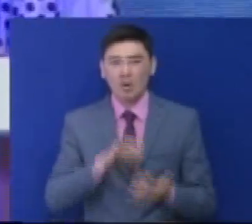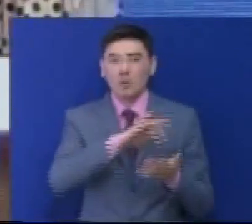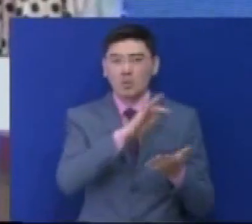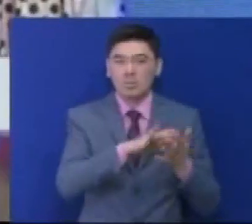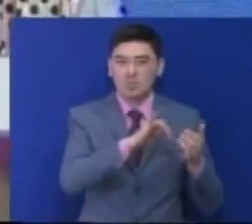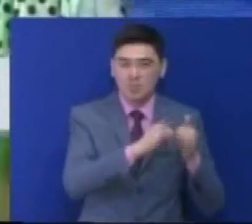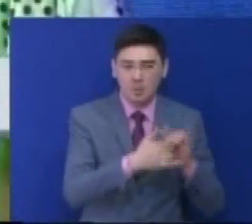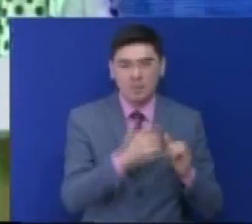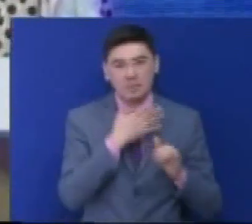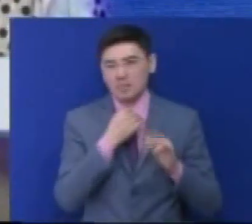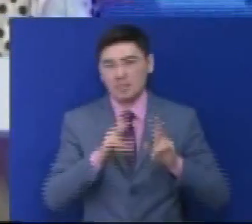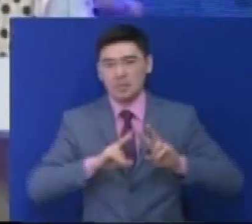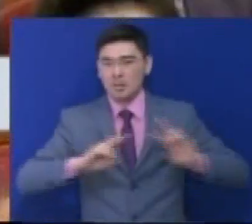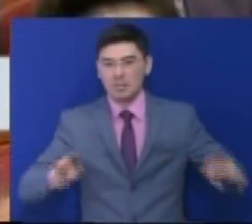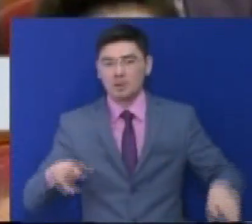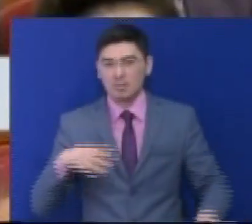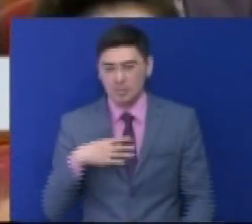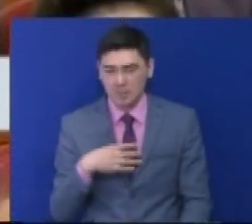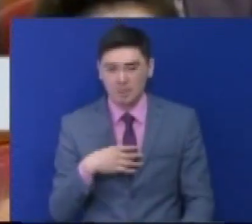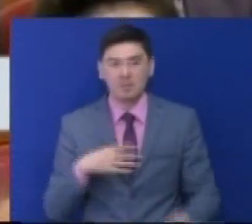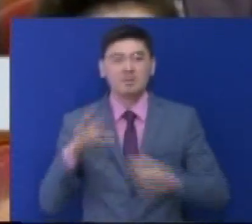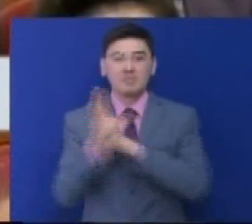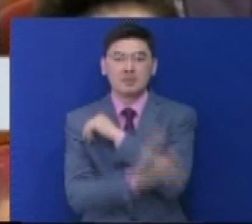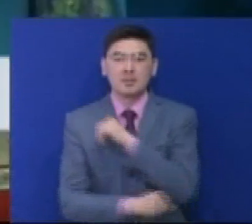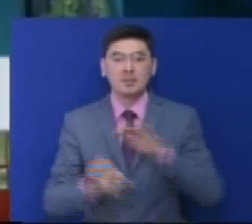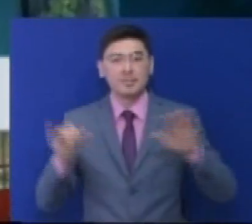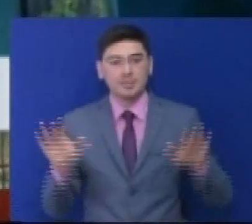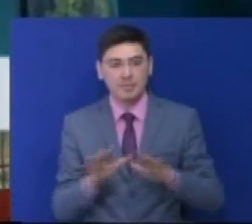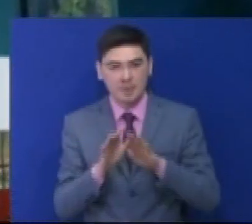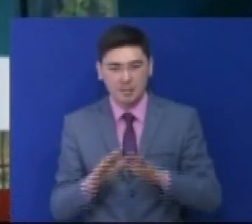Усть-Каменогорске и в Семее. По завершении мероприятия певцы и творческие коллективы